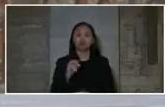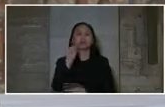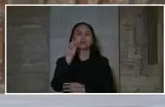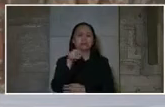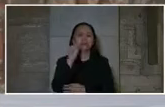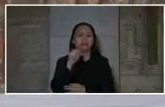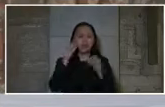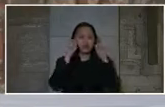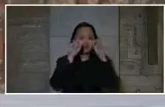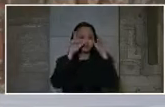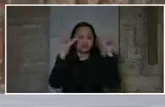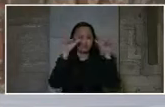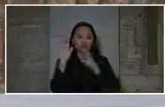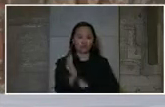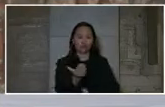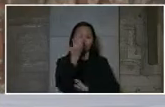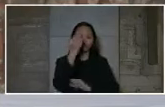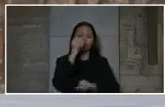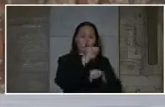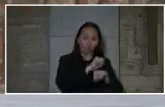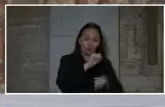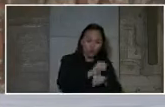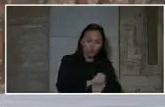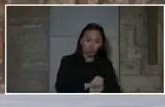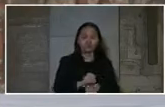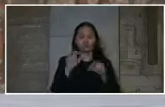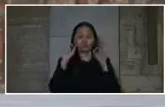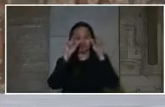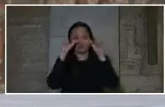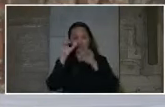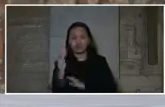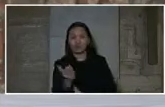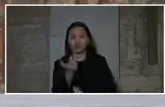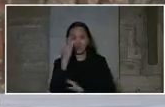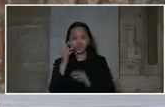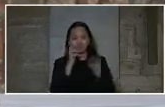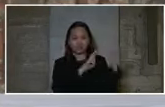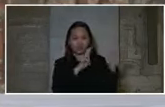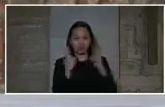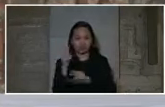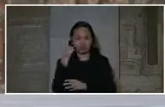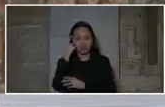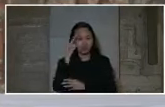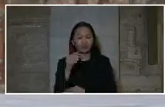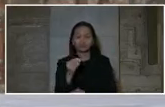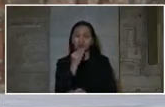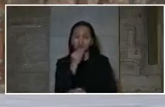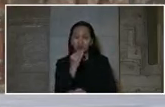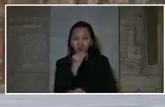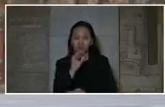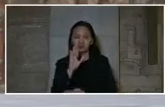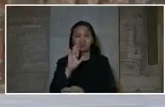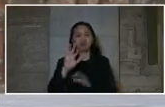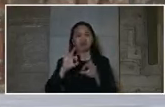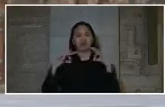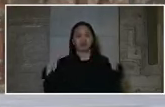umaga upang magtrabaho o kaya ay gumising sa umaga upang ipaghanda ng makakain ang iyong